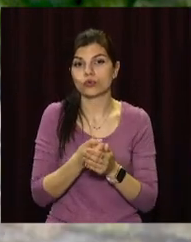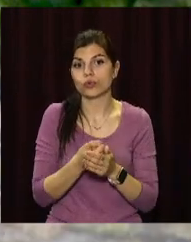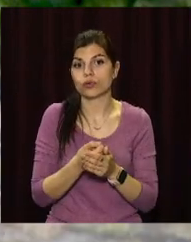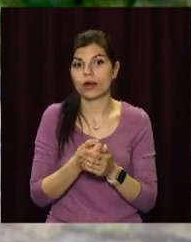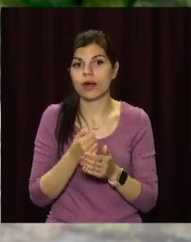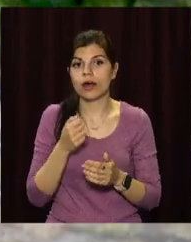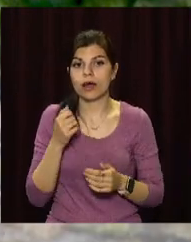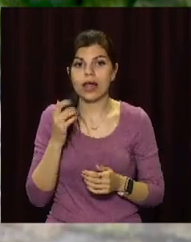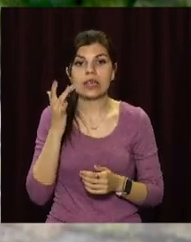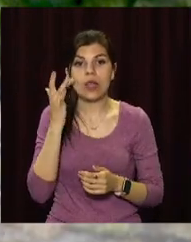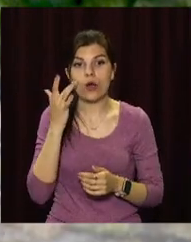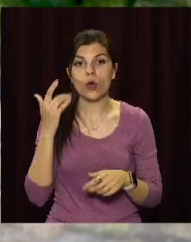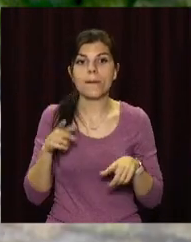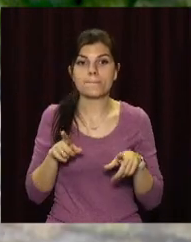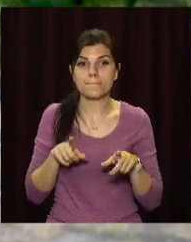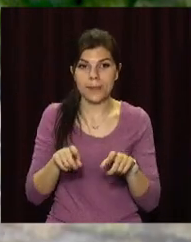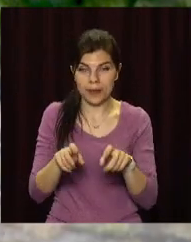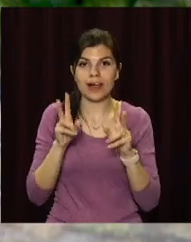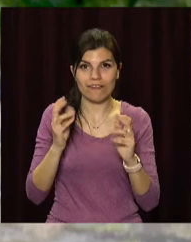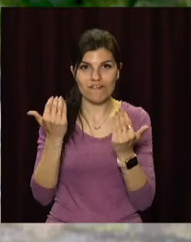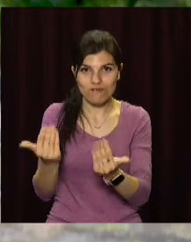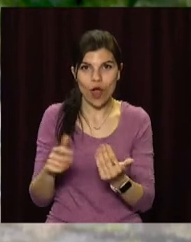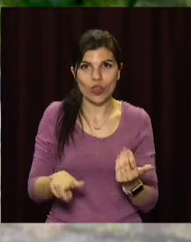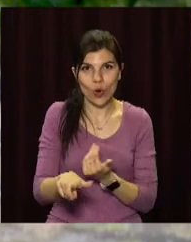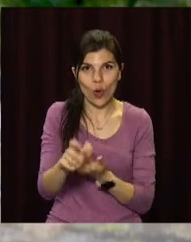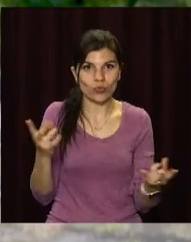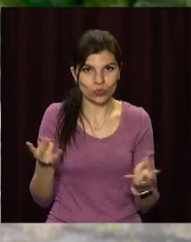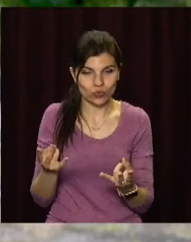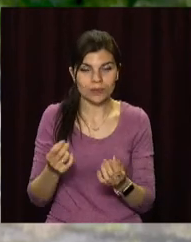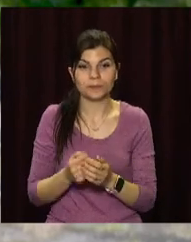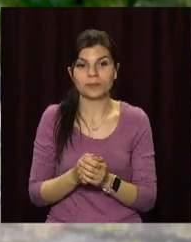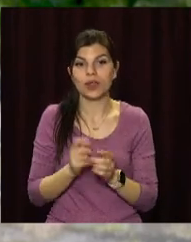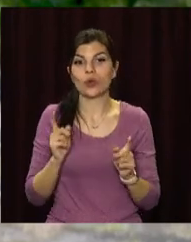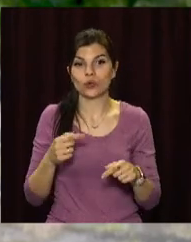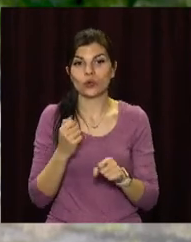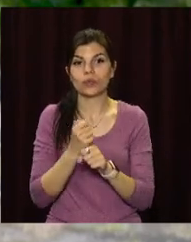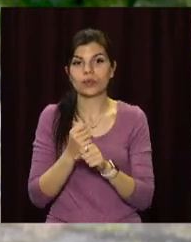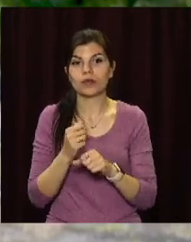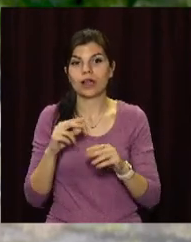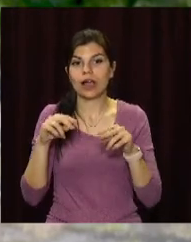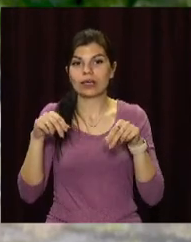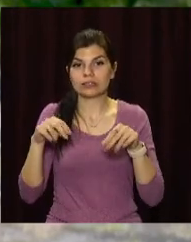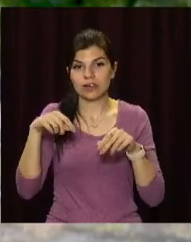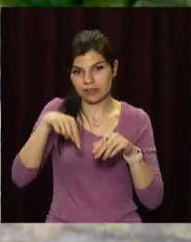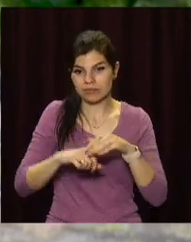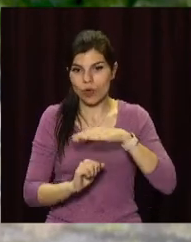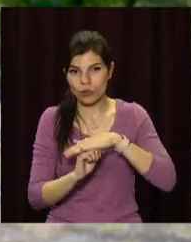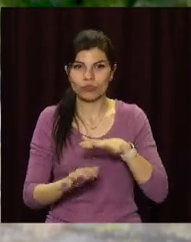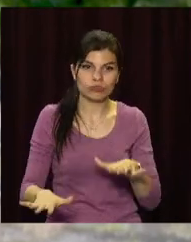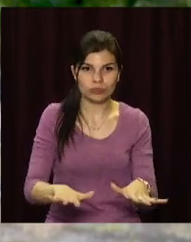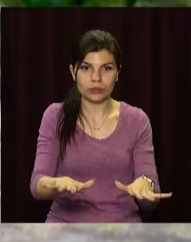улаштування легкоатлетичних доріжок, також іде розробка ґрунту та планування території